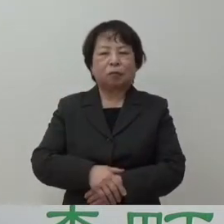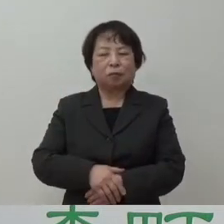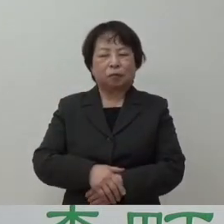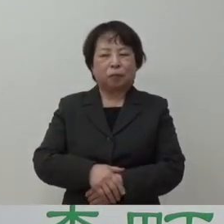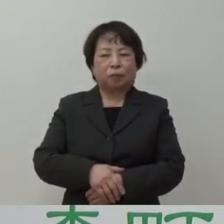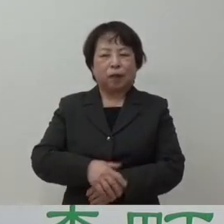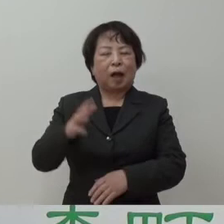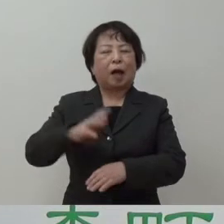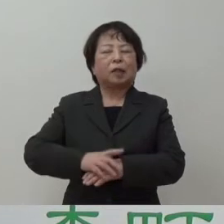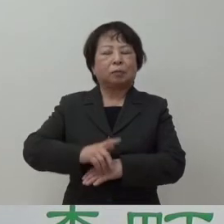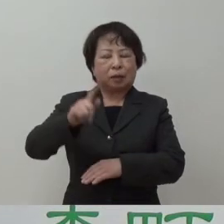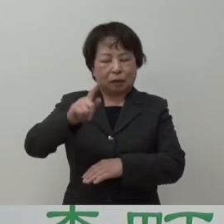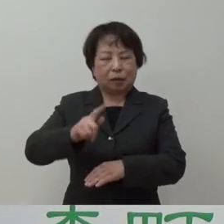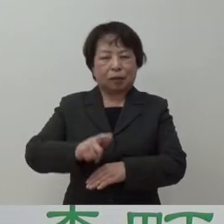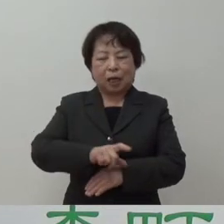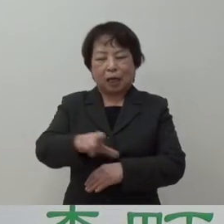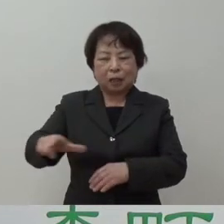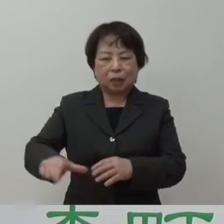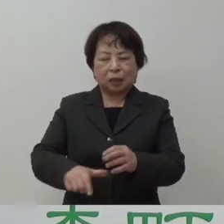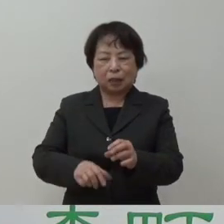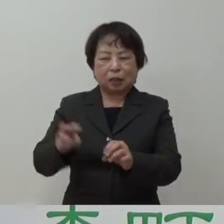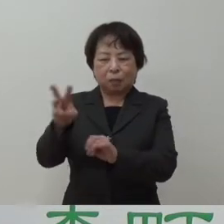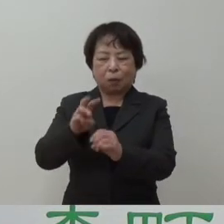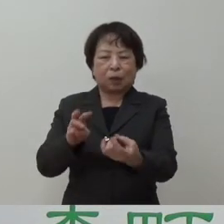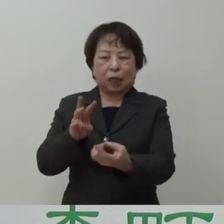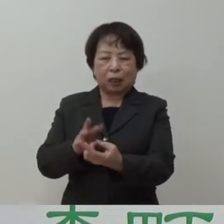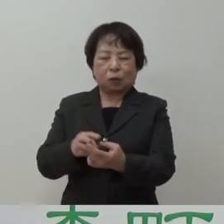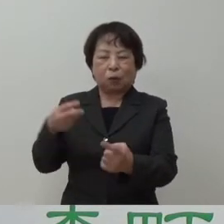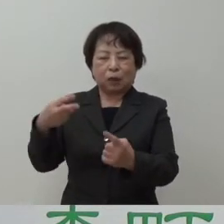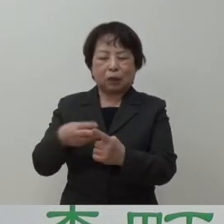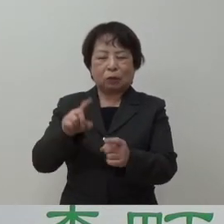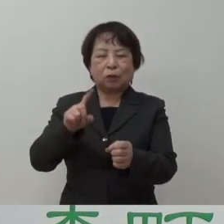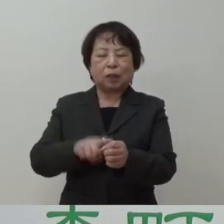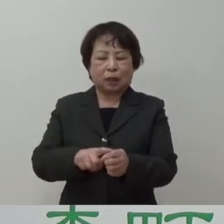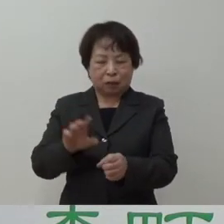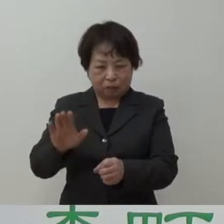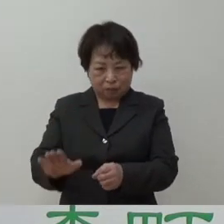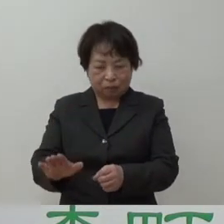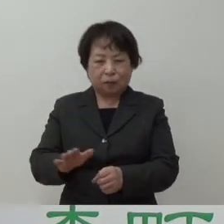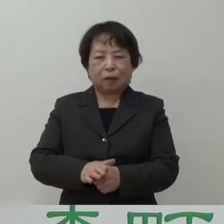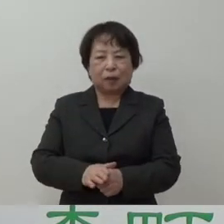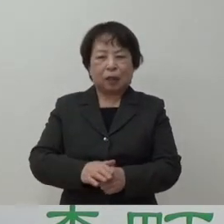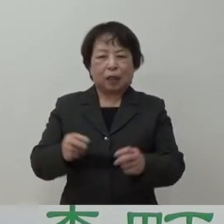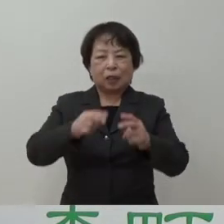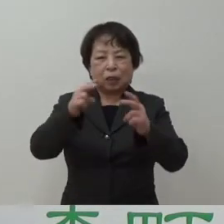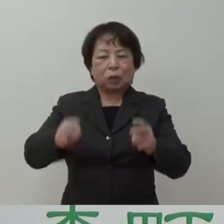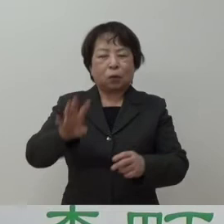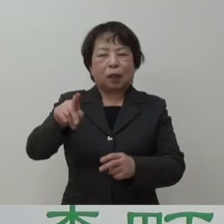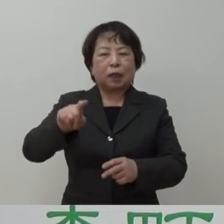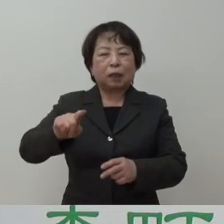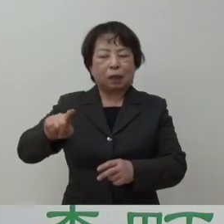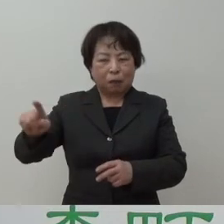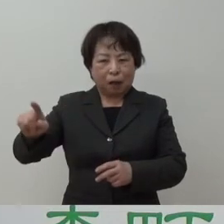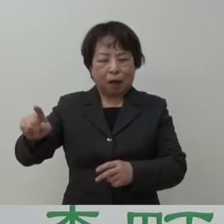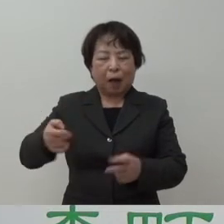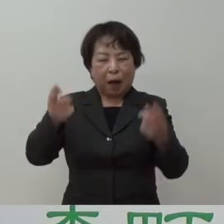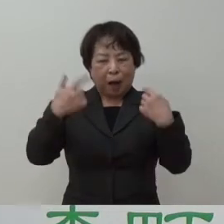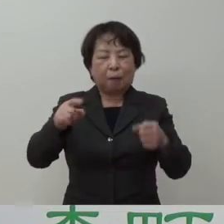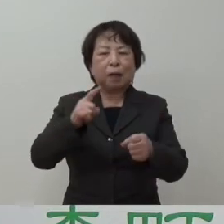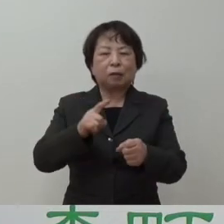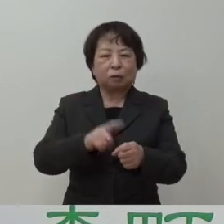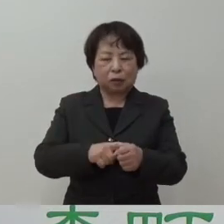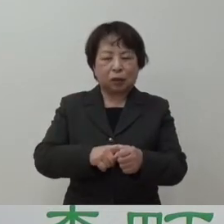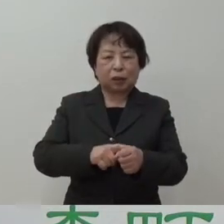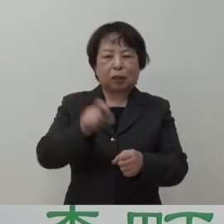じめに地域防災の日についてです。静岡県では毎年